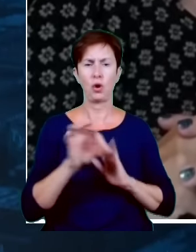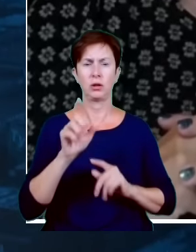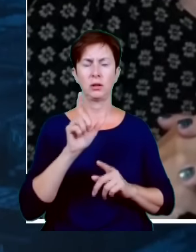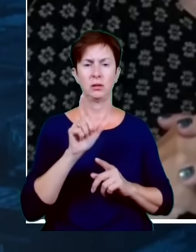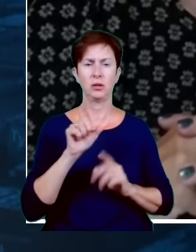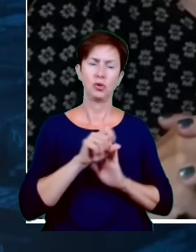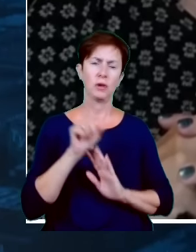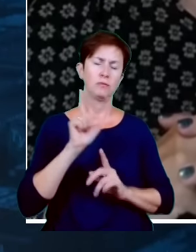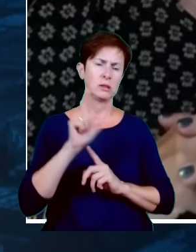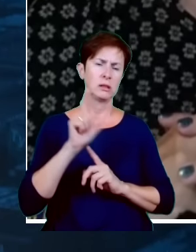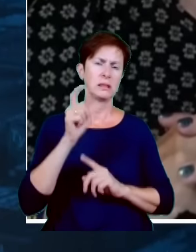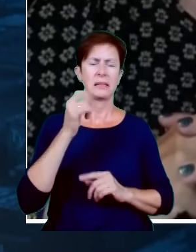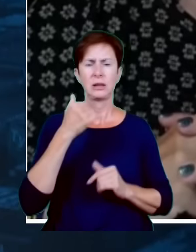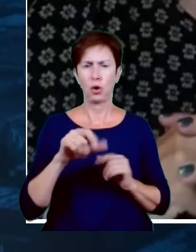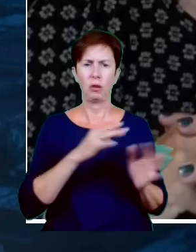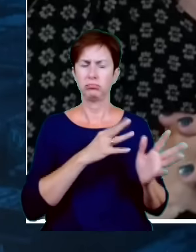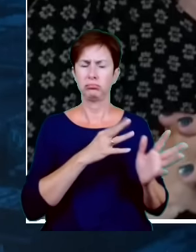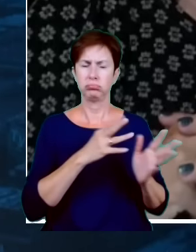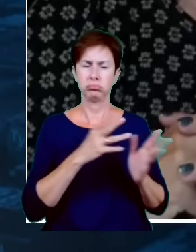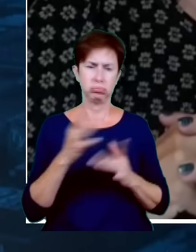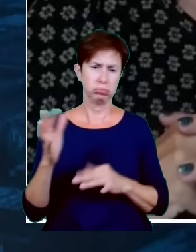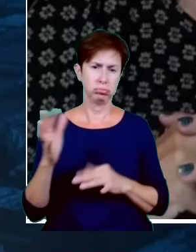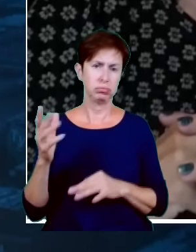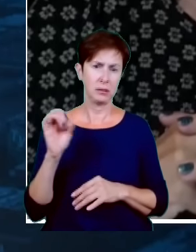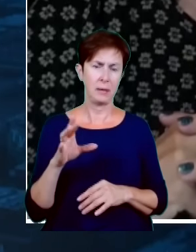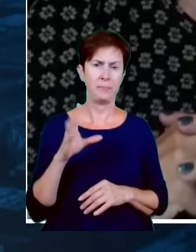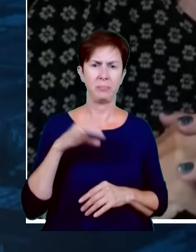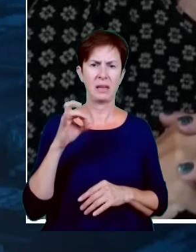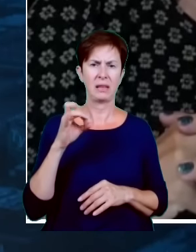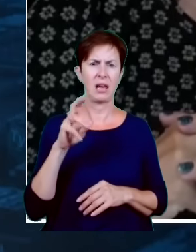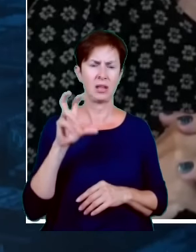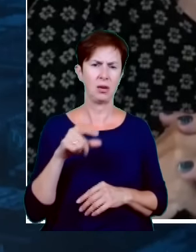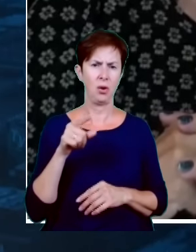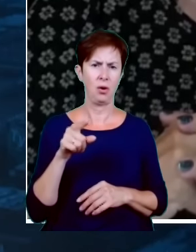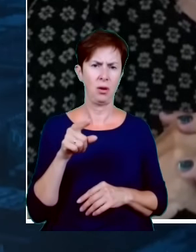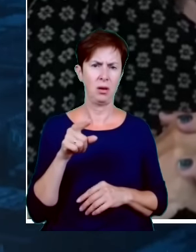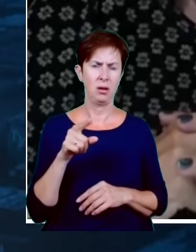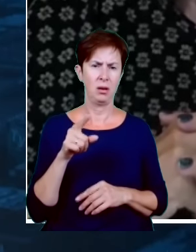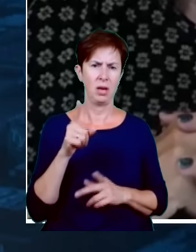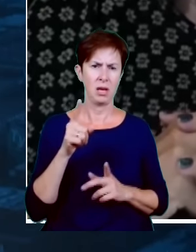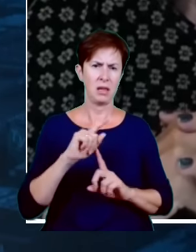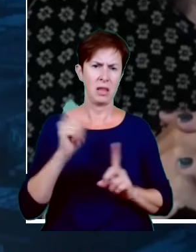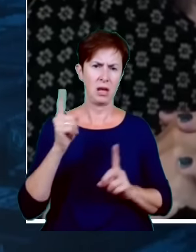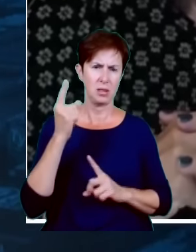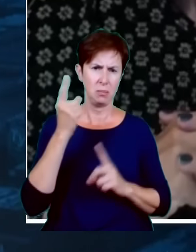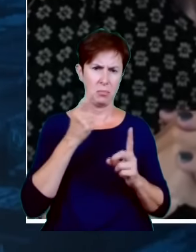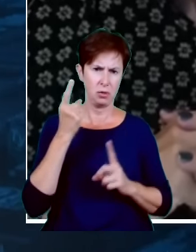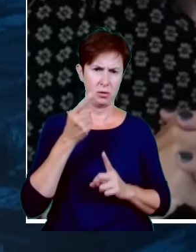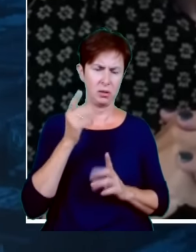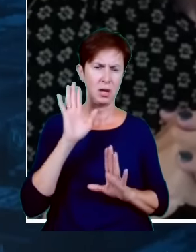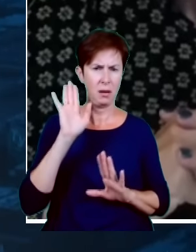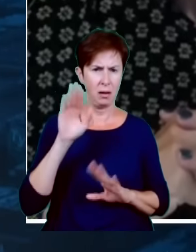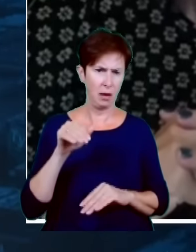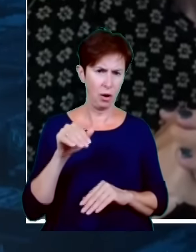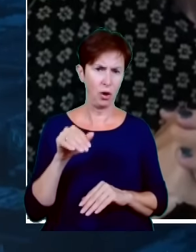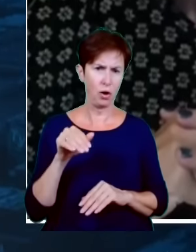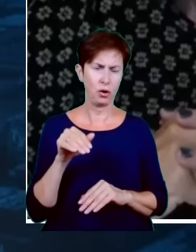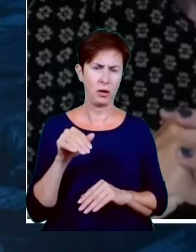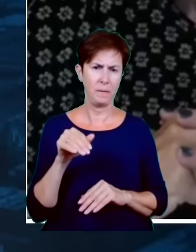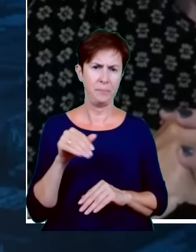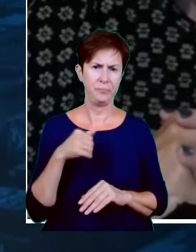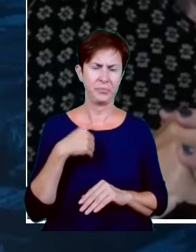rzeczywiście pan get chyba jest jedyną osobą która jakby tutaj jest wyłomy no ale powiedzmy że ma inne zasługi wiem że wiele osób się nie